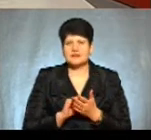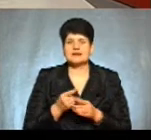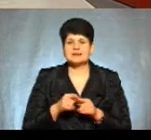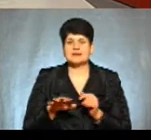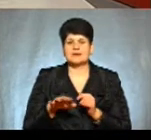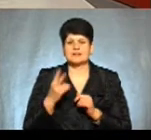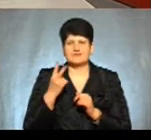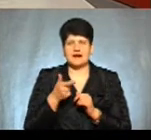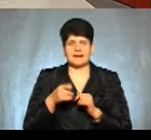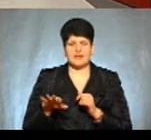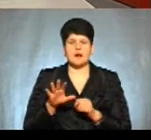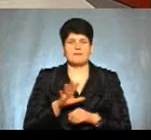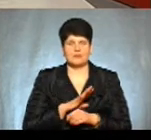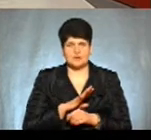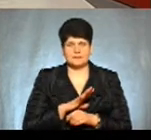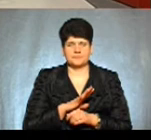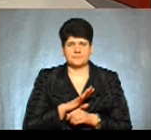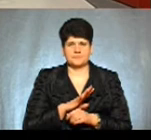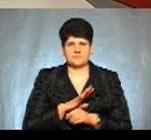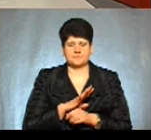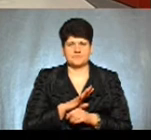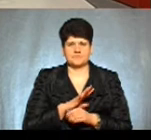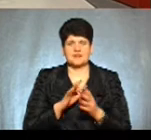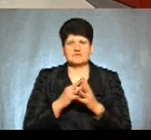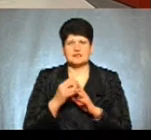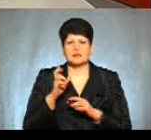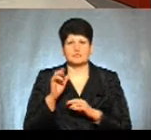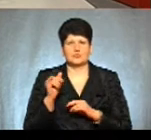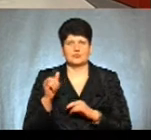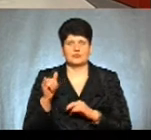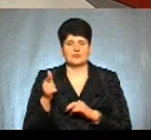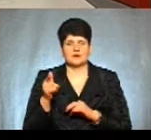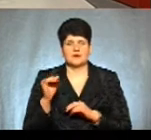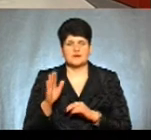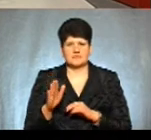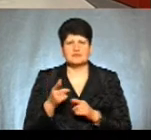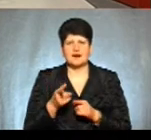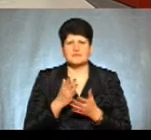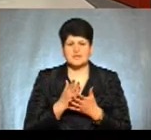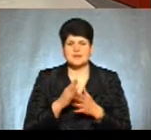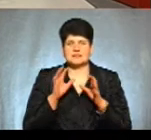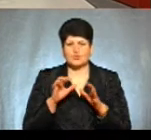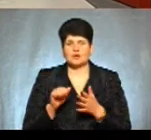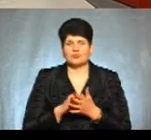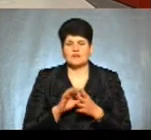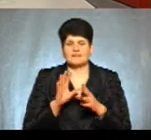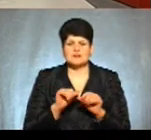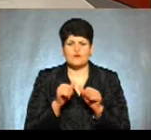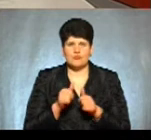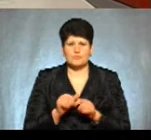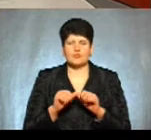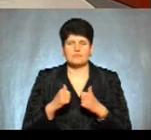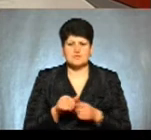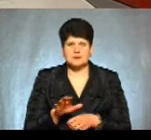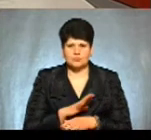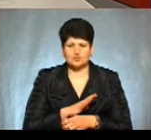була 2 гектари в селі Буглів. Звичайно, є законні документи, звичайно, є оформлене все, де пройшло через